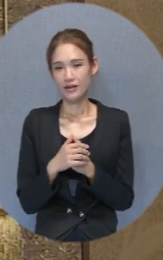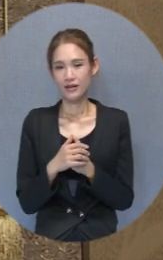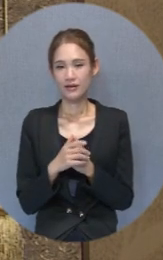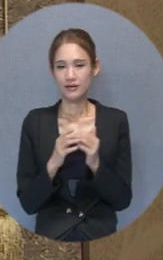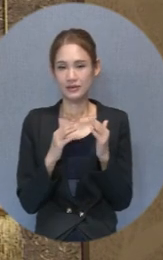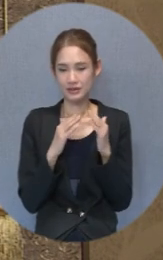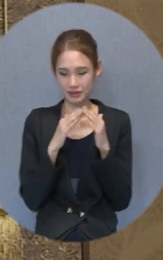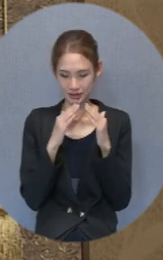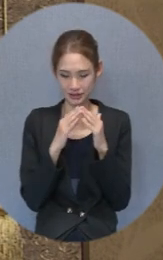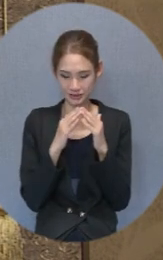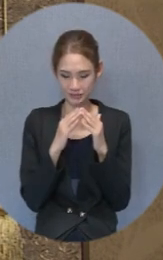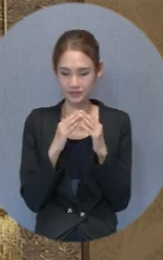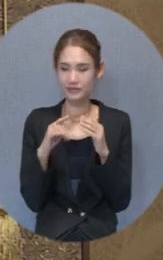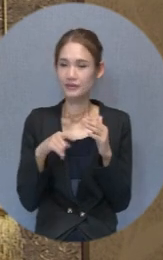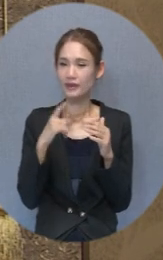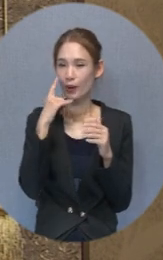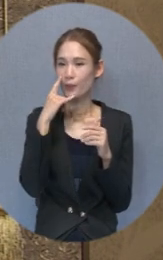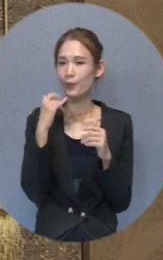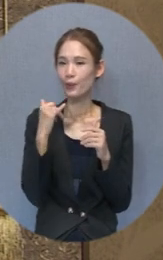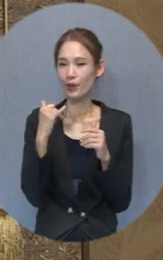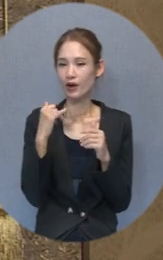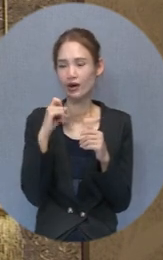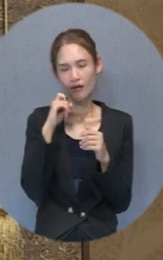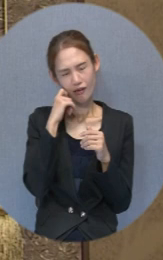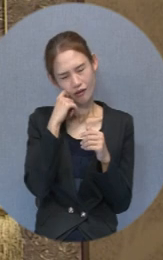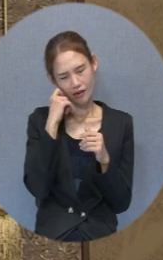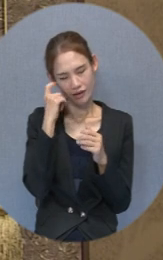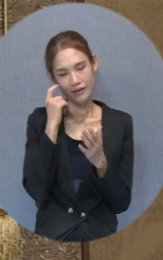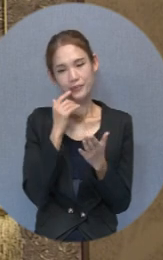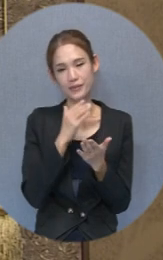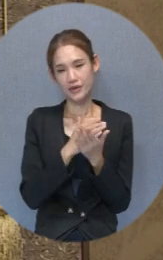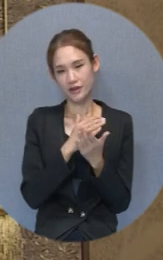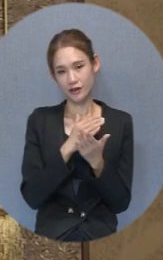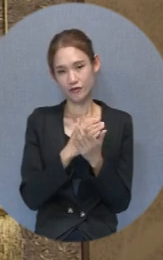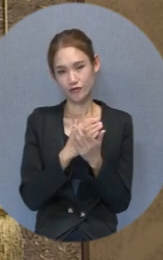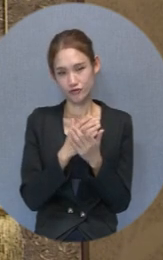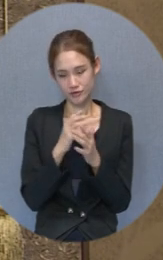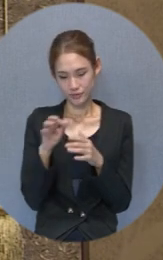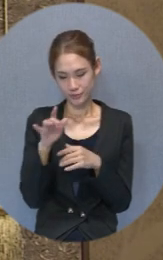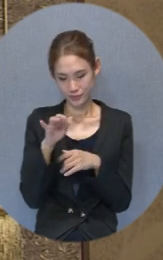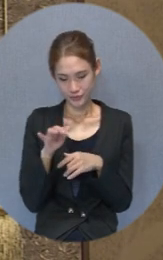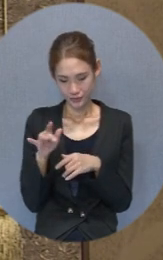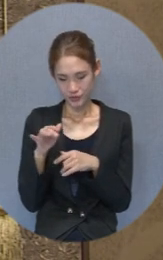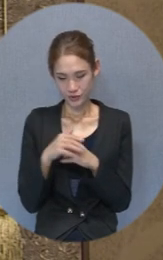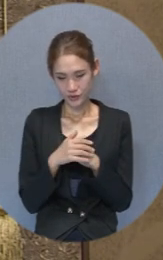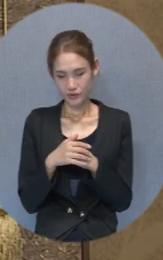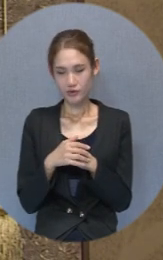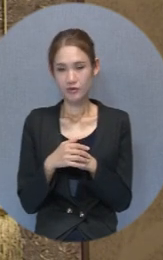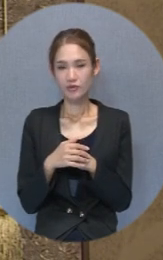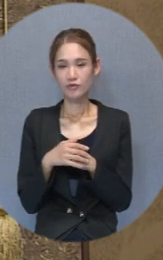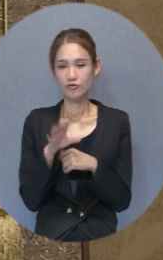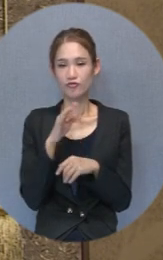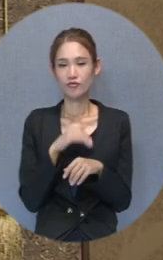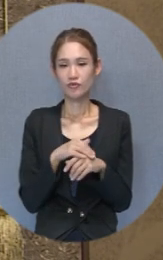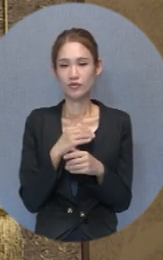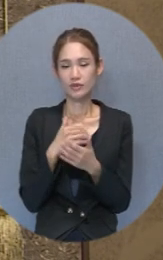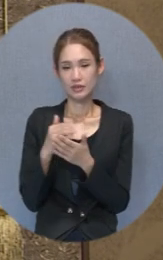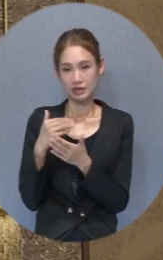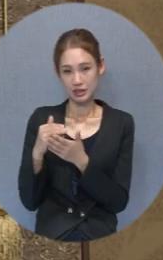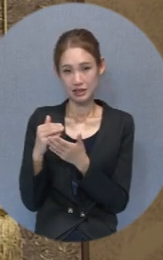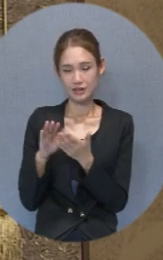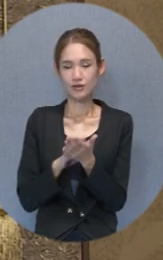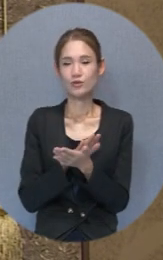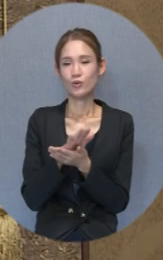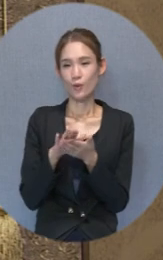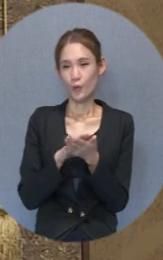집에서 부모님들이 어렵지 않게 아이한테 점자 네. 학습과 촉지 훈련이랑 그리고 이제 그림